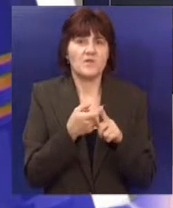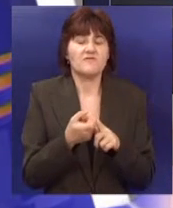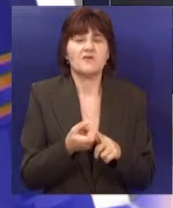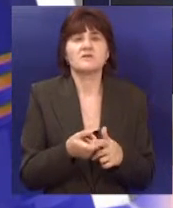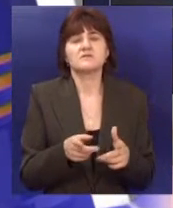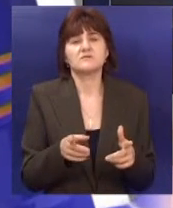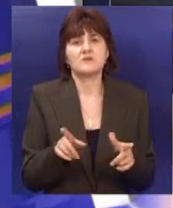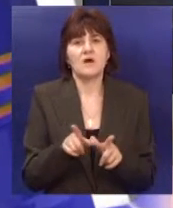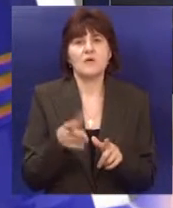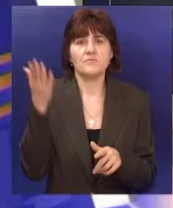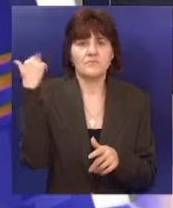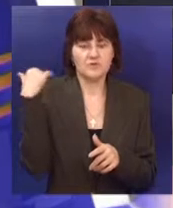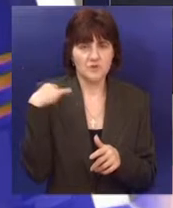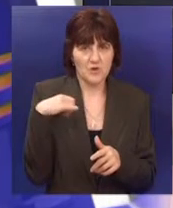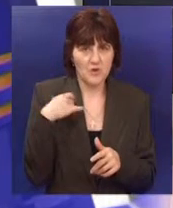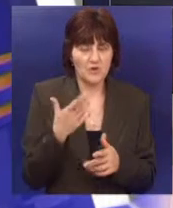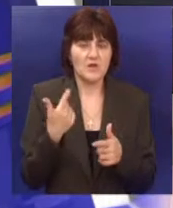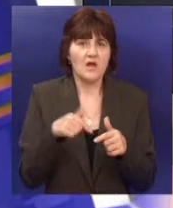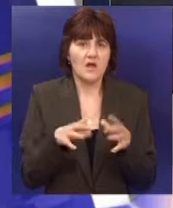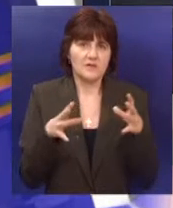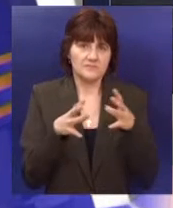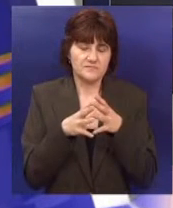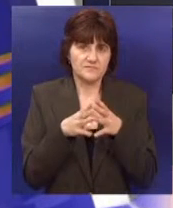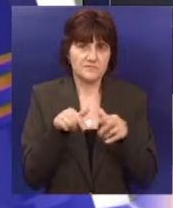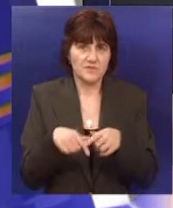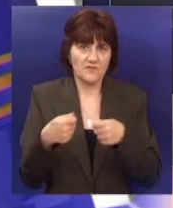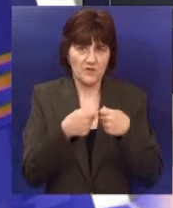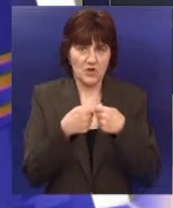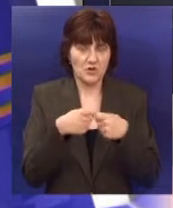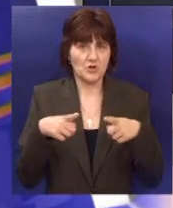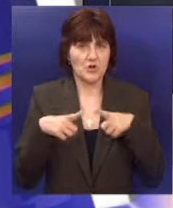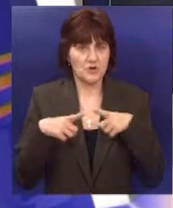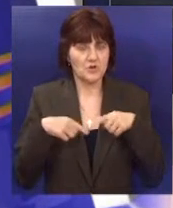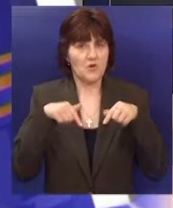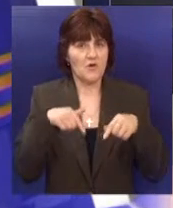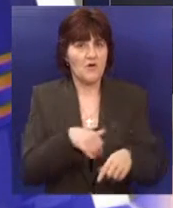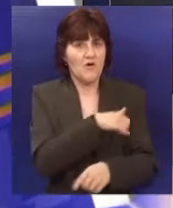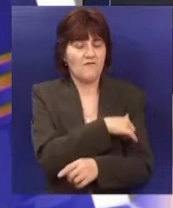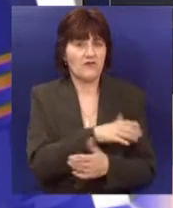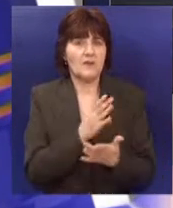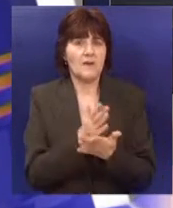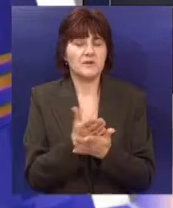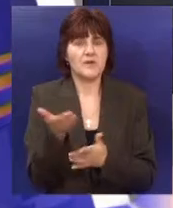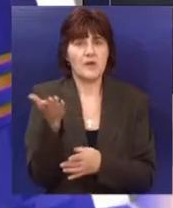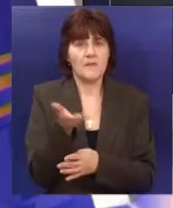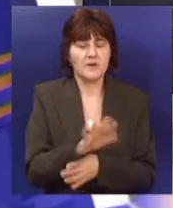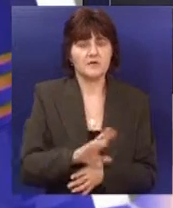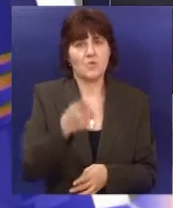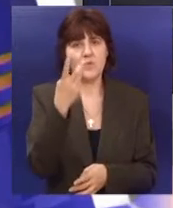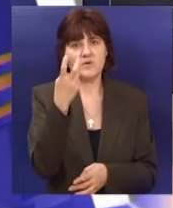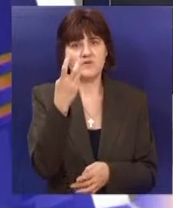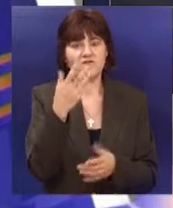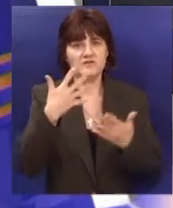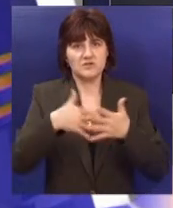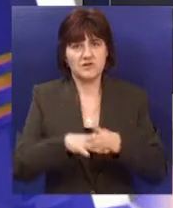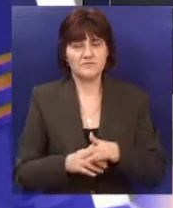Ukusi tradicije, koji je organizovan i prošle godine, ali ne u sklopu sajma. Organizatori očekuju da će ove godine biti predstavljeno preko